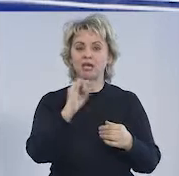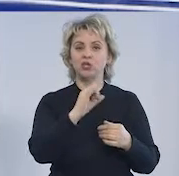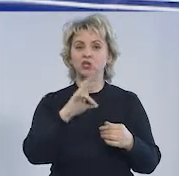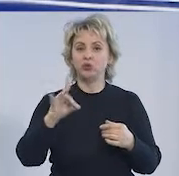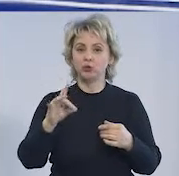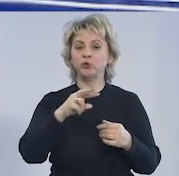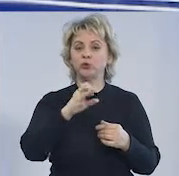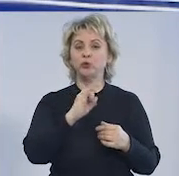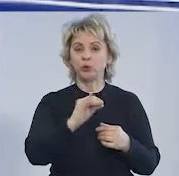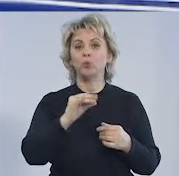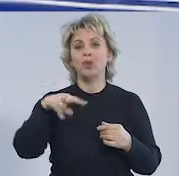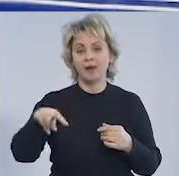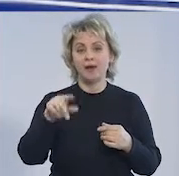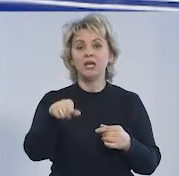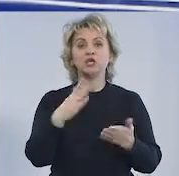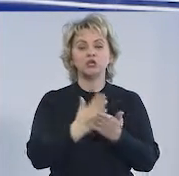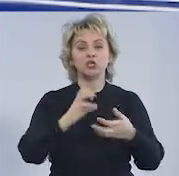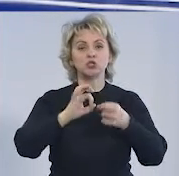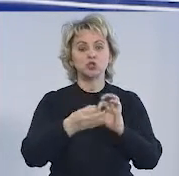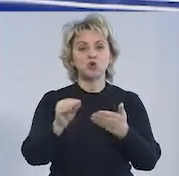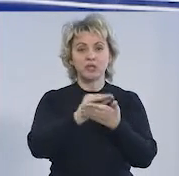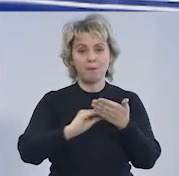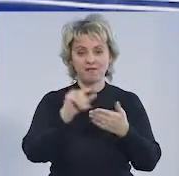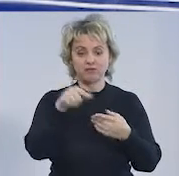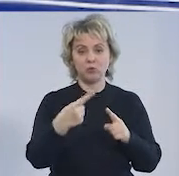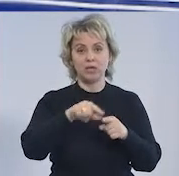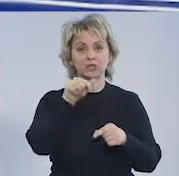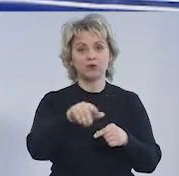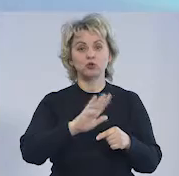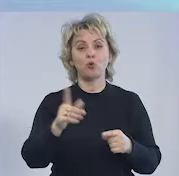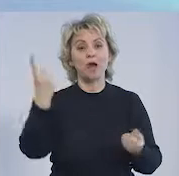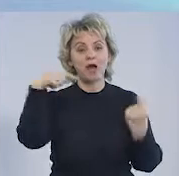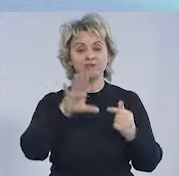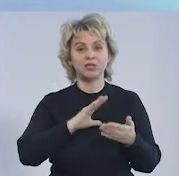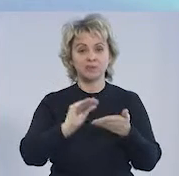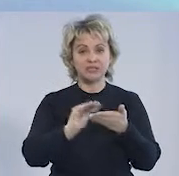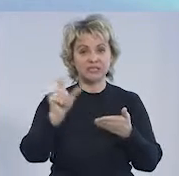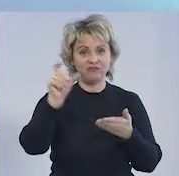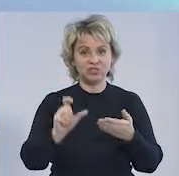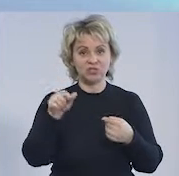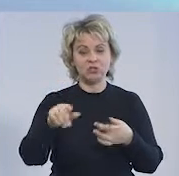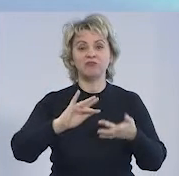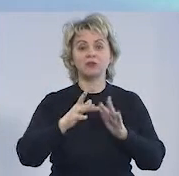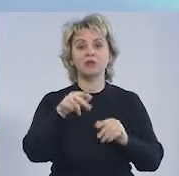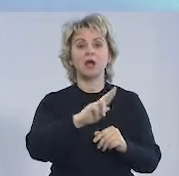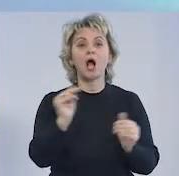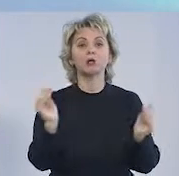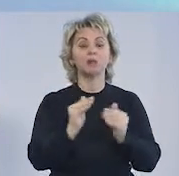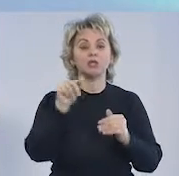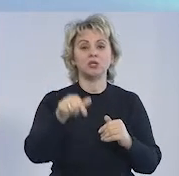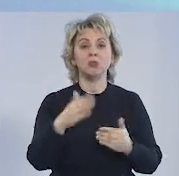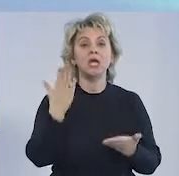июля. Есть, конечно, сложности, повторюсь, для того, чтобы стать автором статьи в Википедии. Но, как